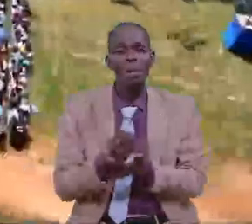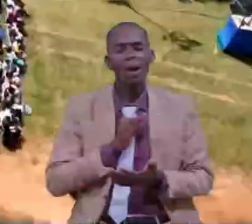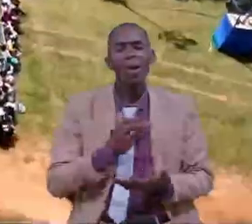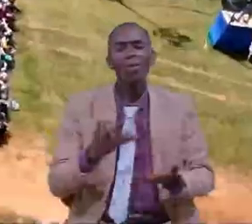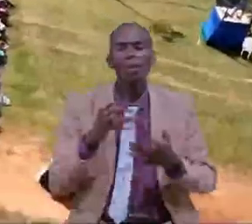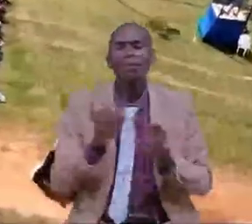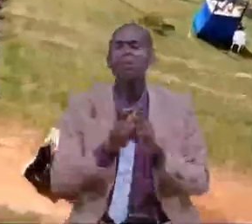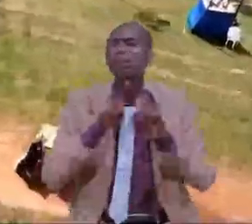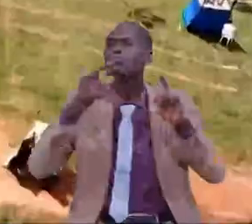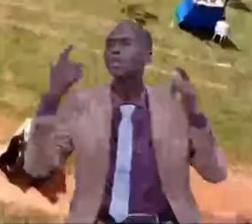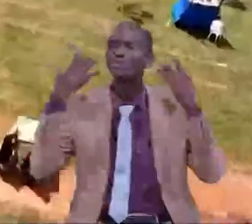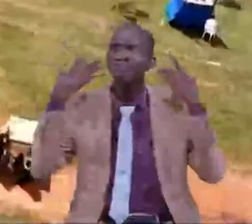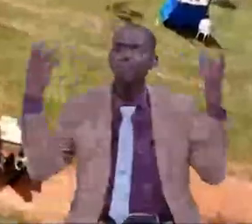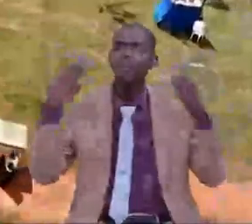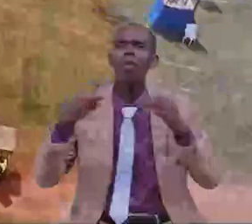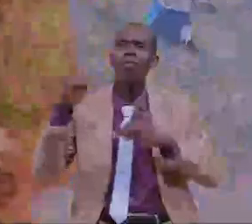appelons un amen